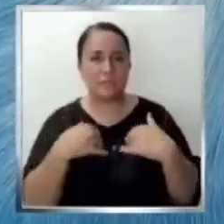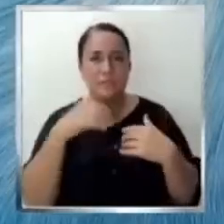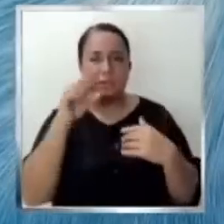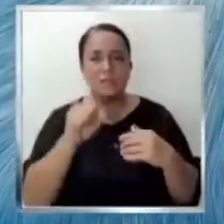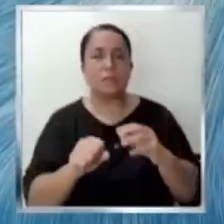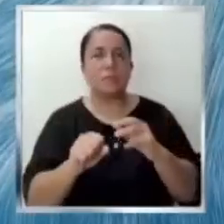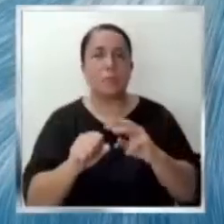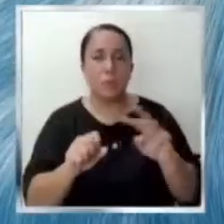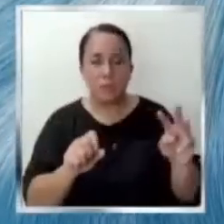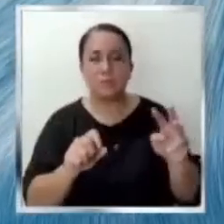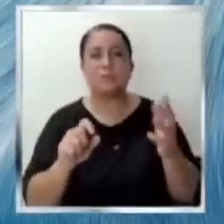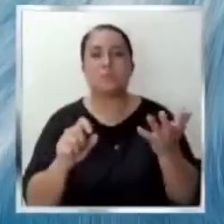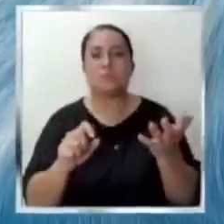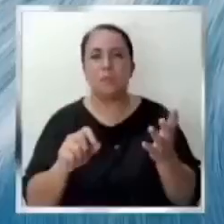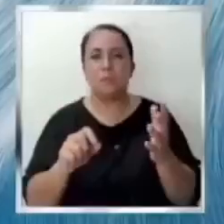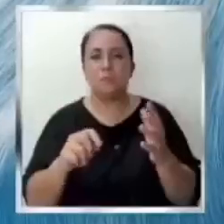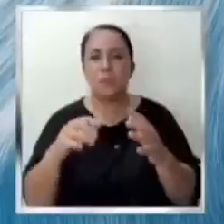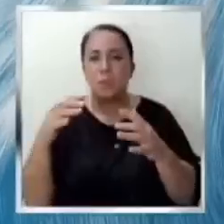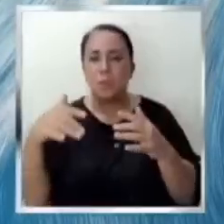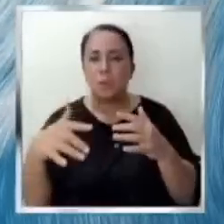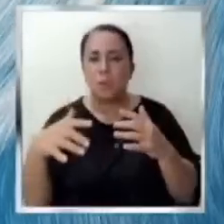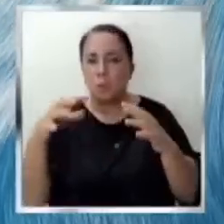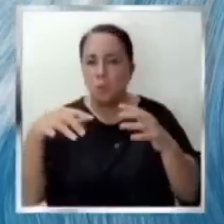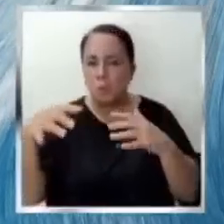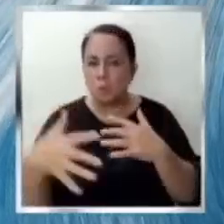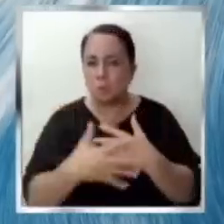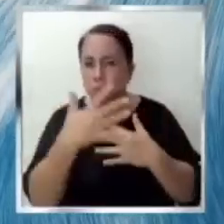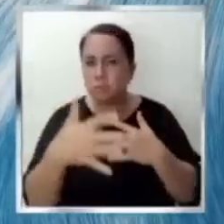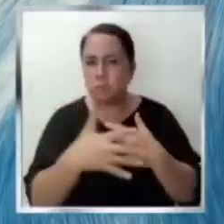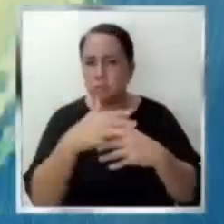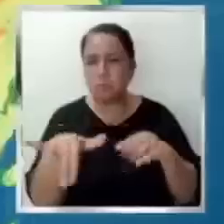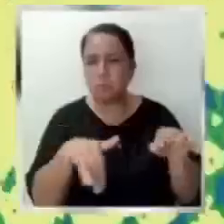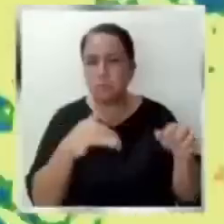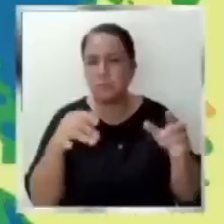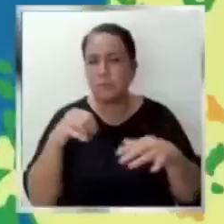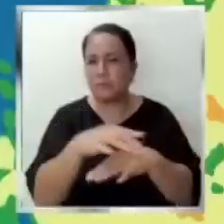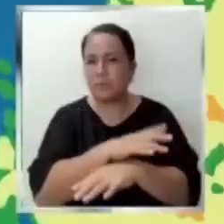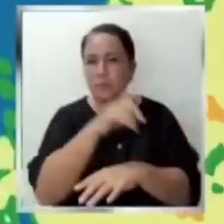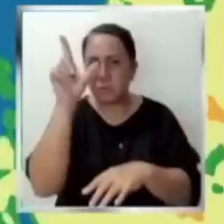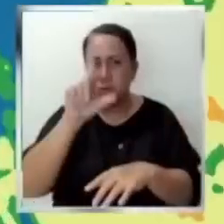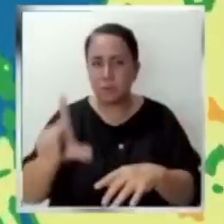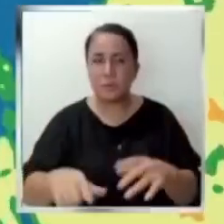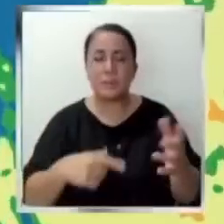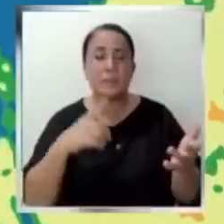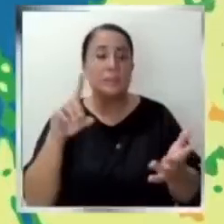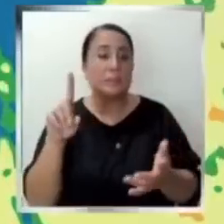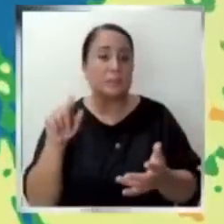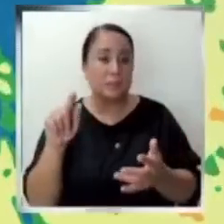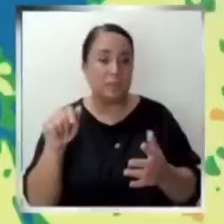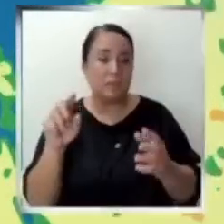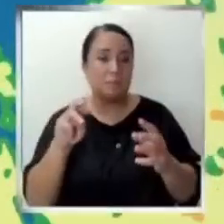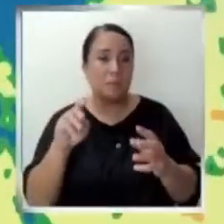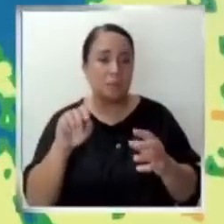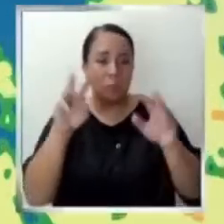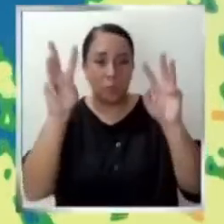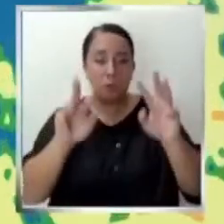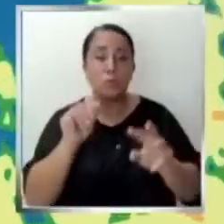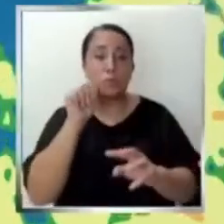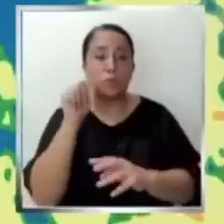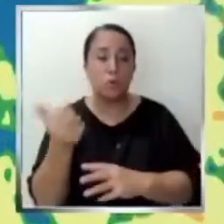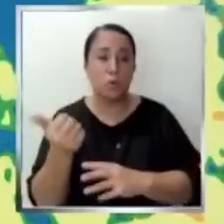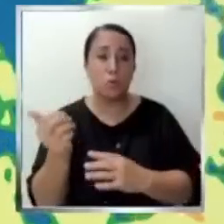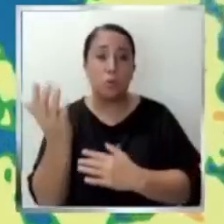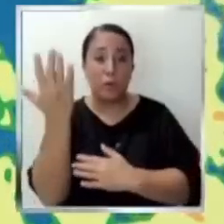o habagat na nakakaapekto pa rin sa Luzon. Base sa datos ng Metro Weather, bukas ng umaga may ulan sa ilang bahagi